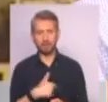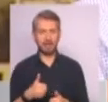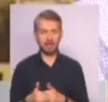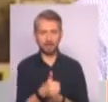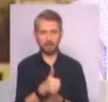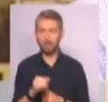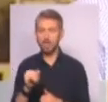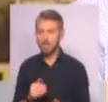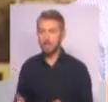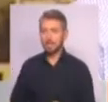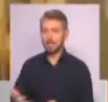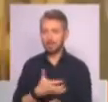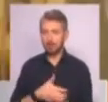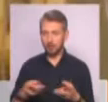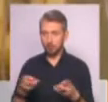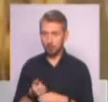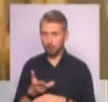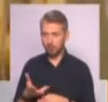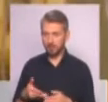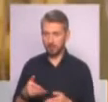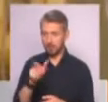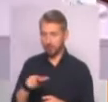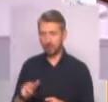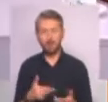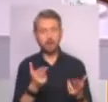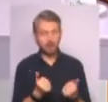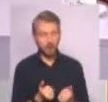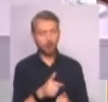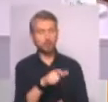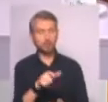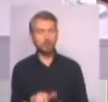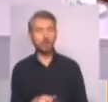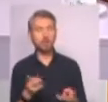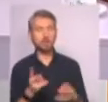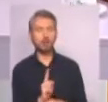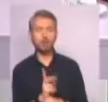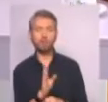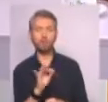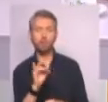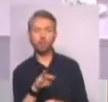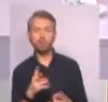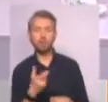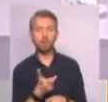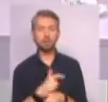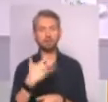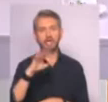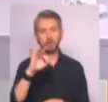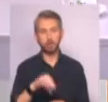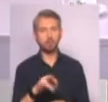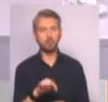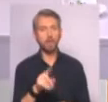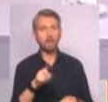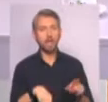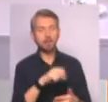І зібрати необхідну кількість необхідну мешканців. Людей, яка зможе, бо треба кворум, треба більше 50%,